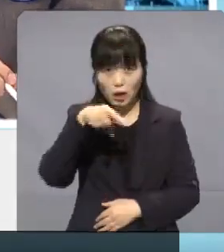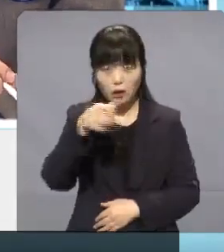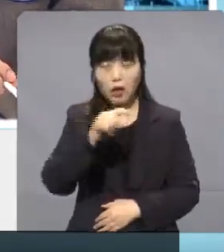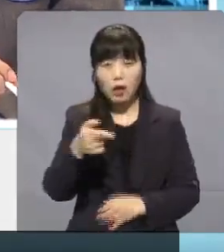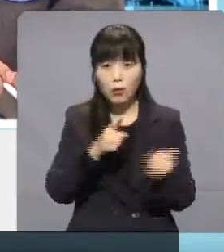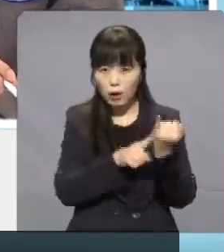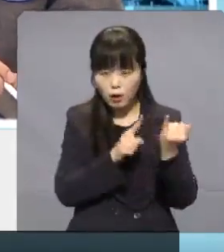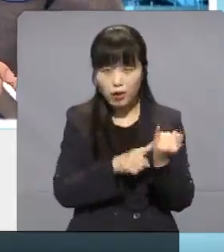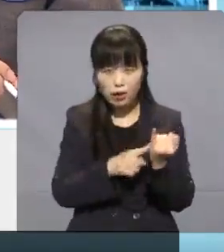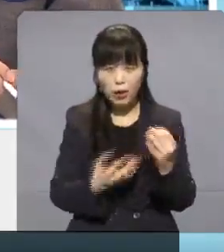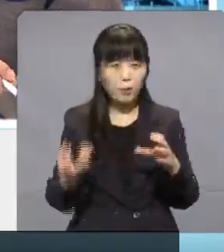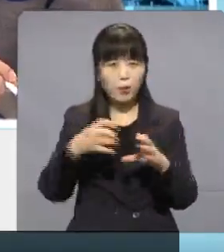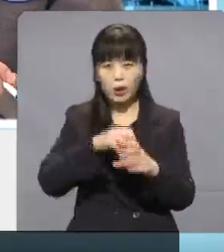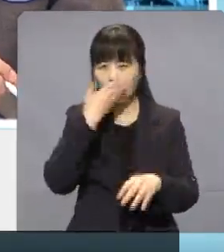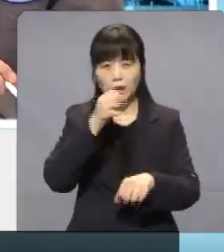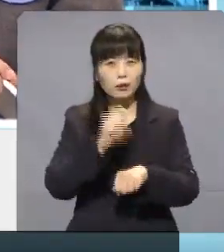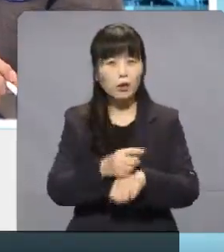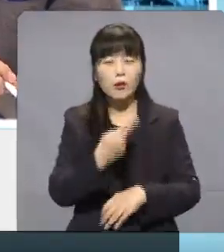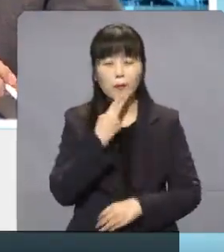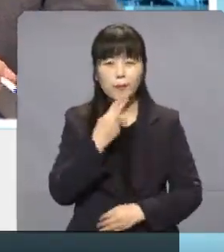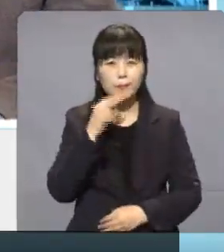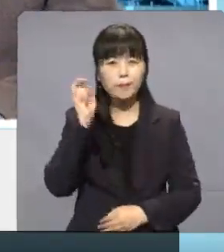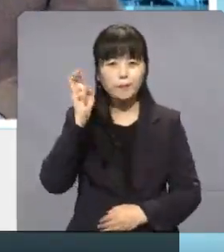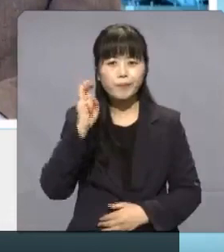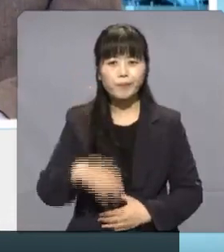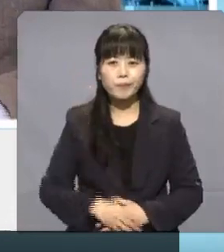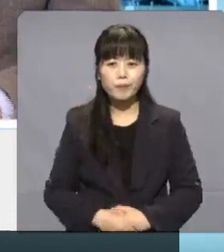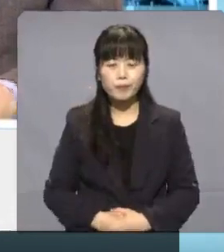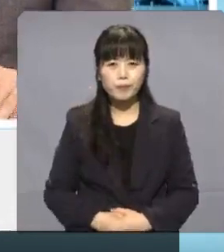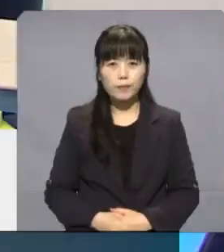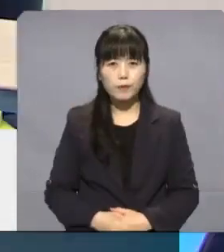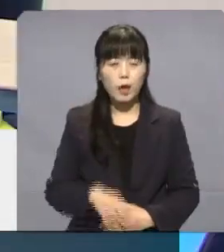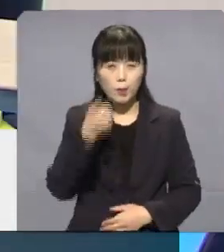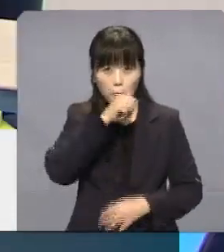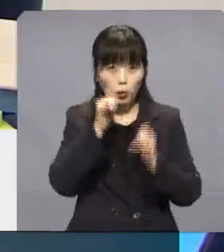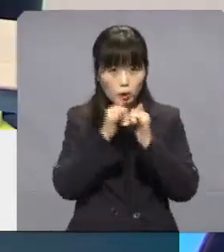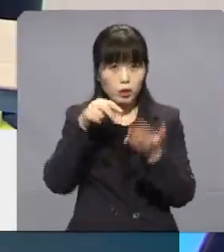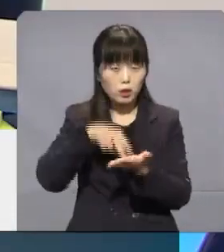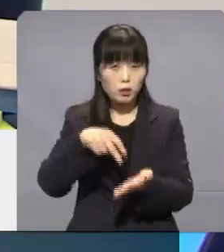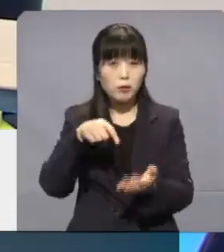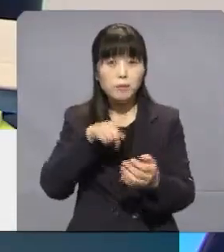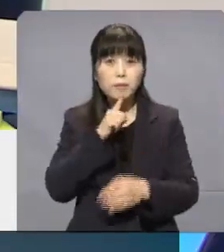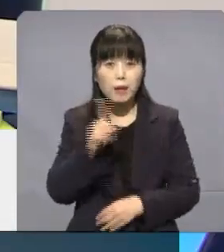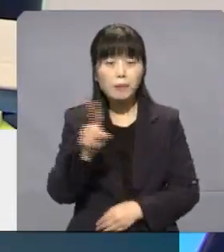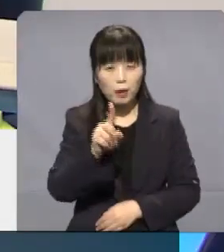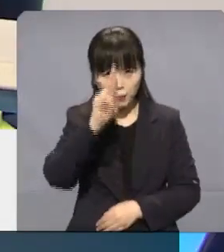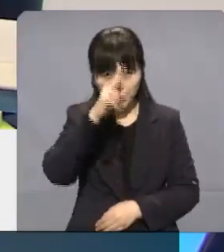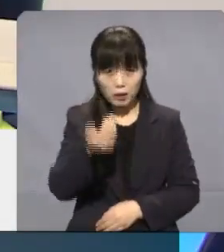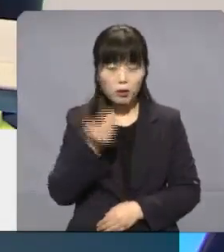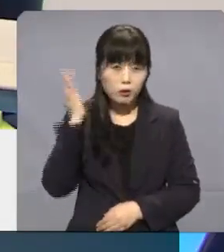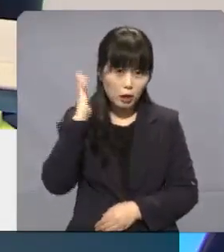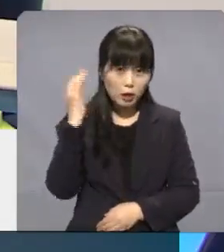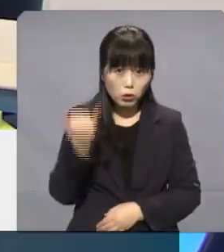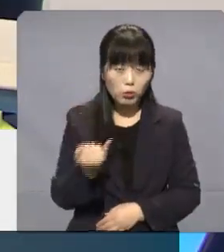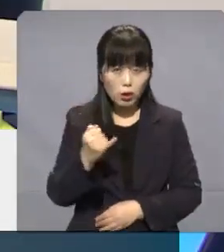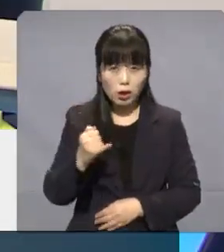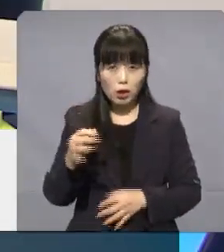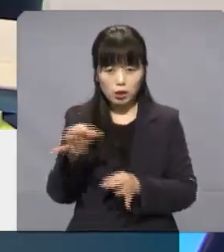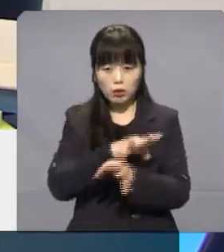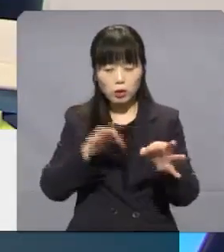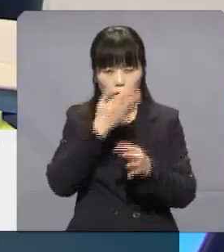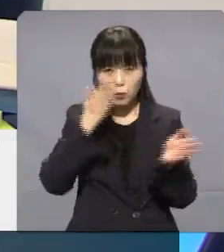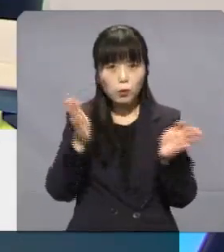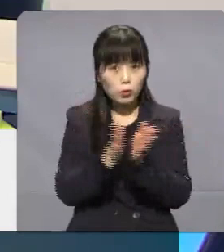씨라든지 이런 분들이 들어갈 가능성 그다지 높지 않다고 봅니다. 네, 근데 최씨 변호인 측의 논리는 박전 대통령과 뭐 경제적